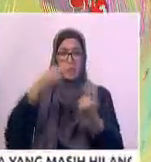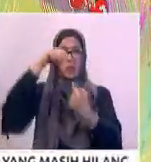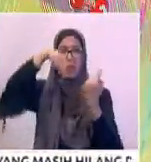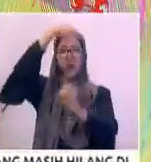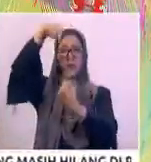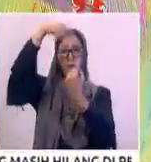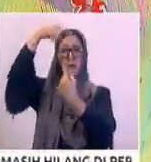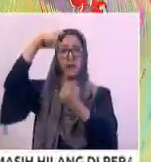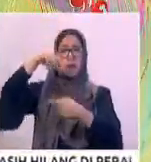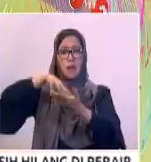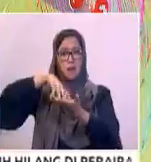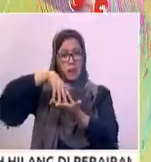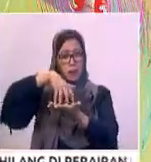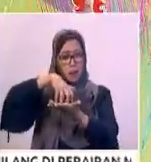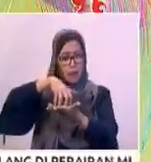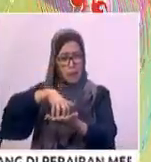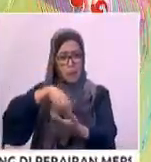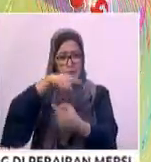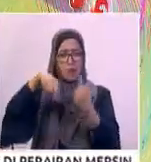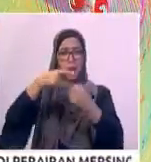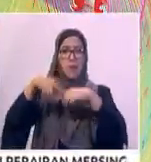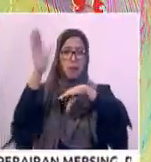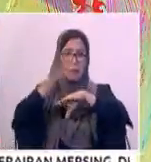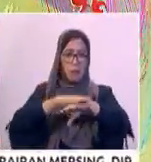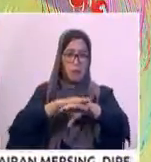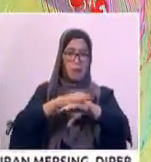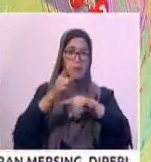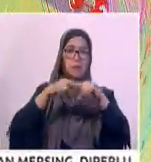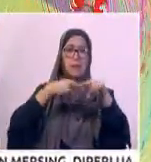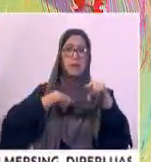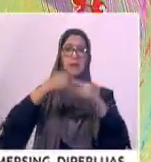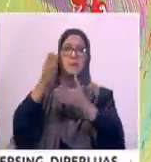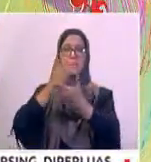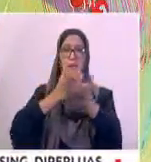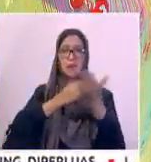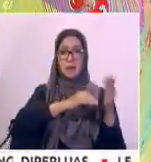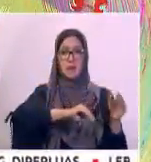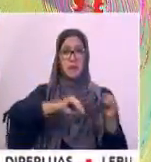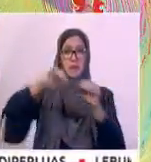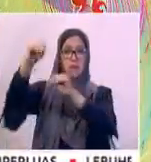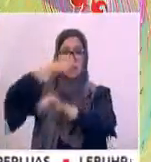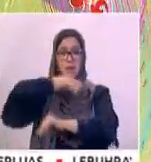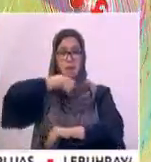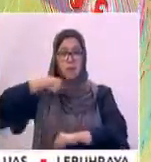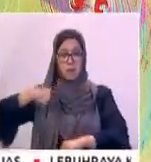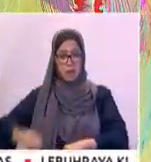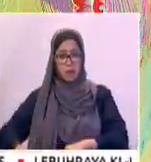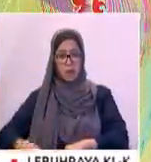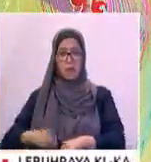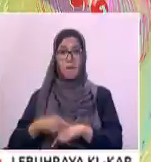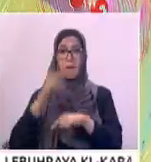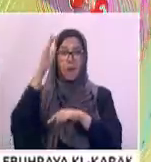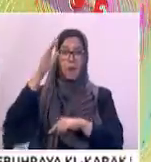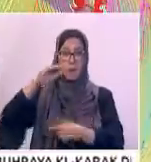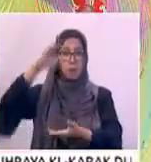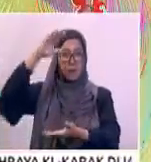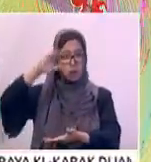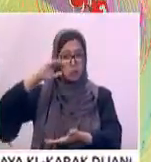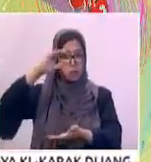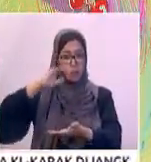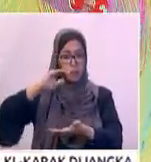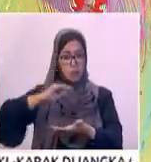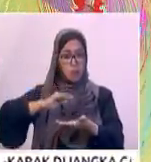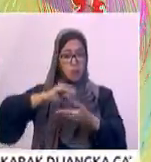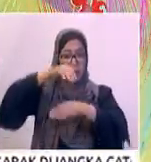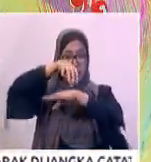membadai timur negara China. Kadar ribut petir ini dijangkakan akan beransur reda berkurang-kurangan pada malam ini.